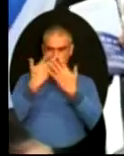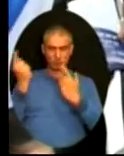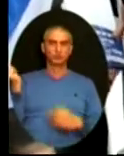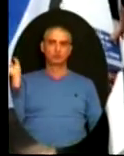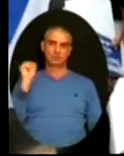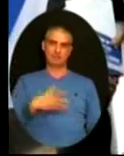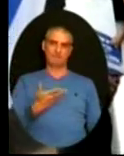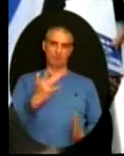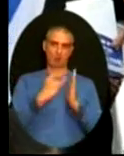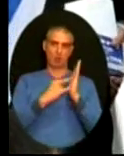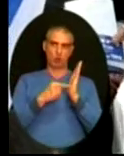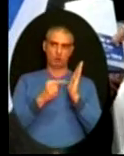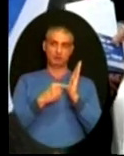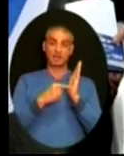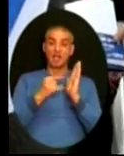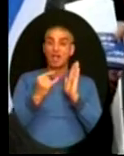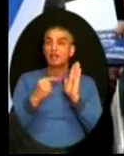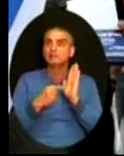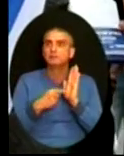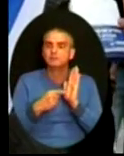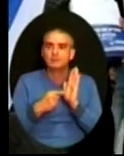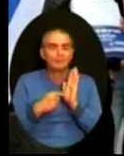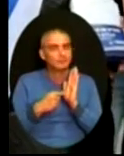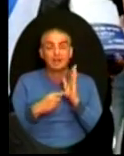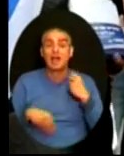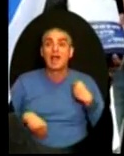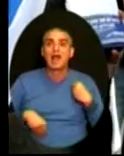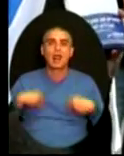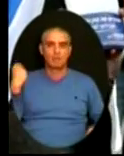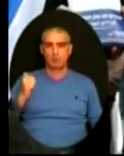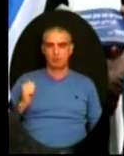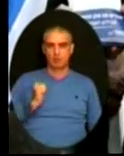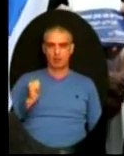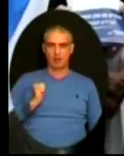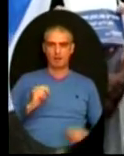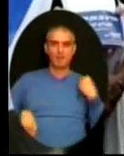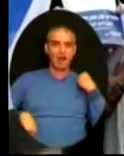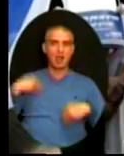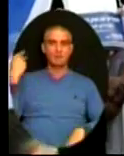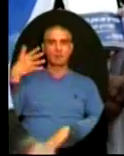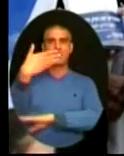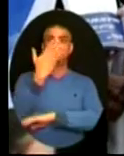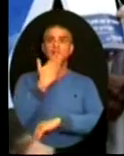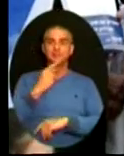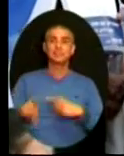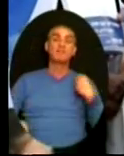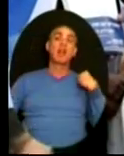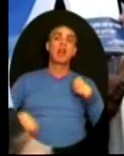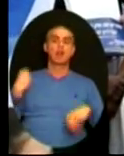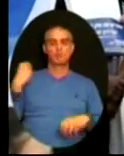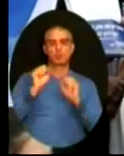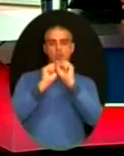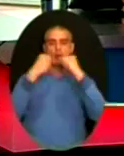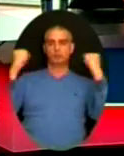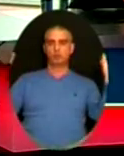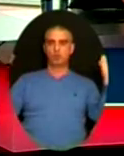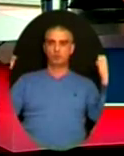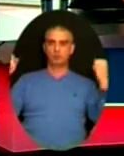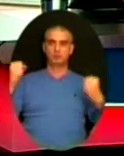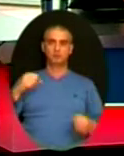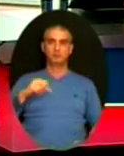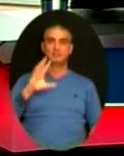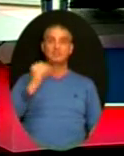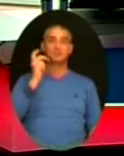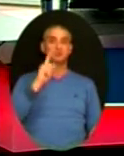יגיע. החוק הזה הוא עלבון לחיילי צה"ל, הוא עלבון למדינת ישראל, והוא עלבון לתורת ישראל. אם יש